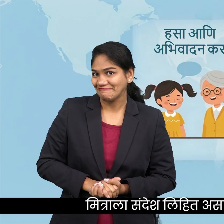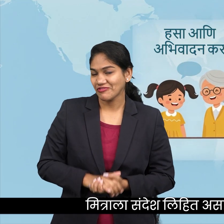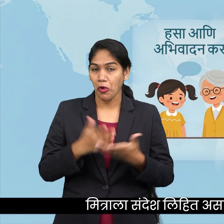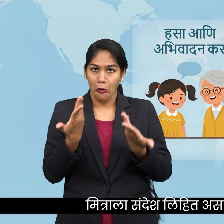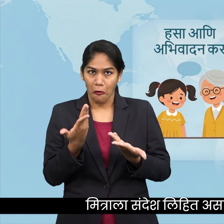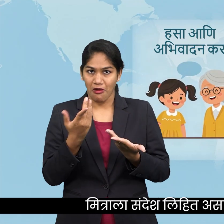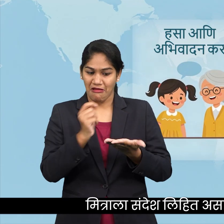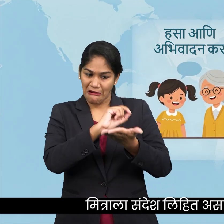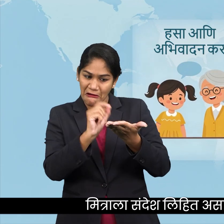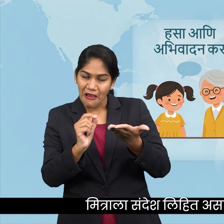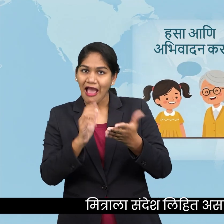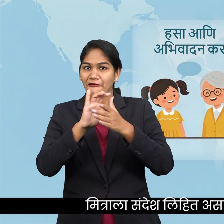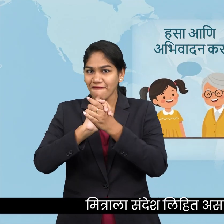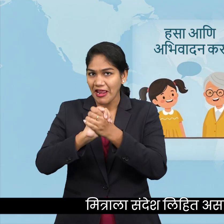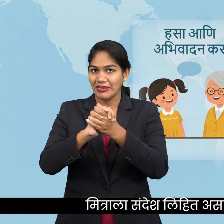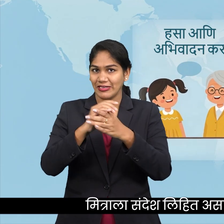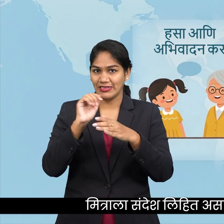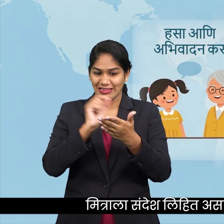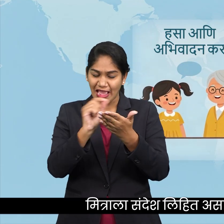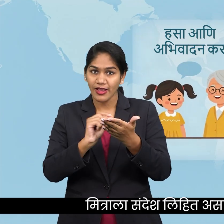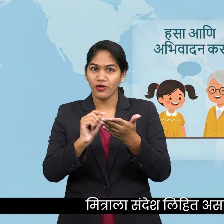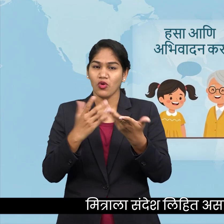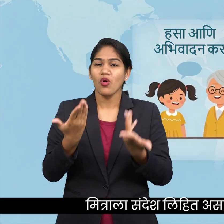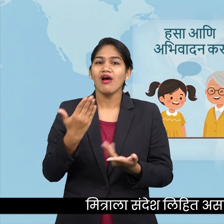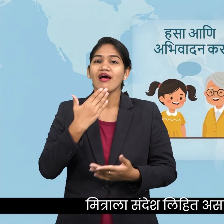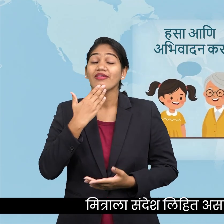मित्राला संदेश लिहित असाल किंवा हाताने आभार मानत असाल,